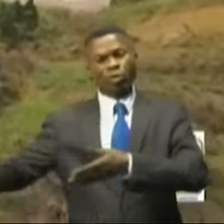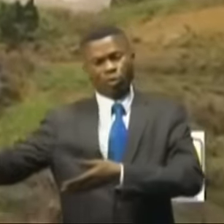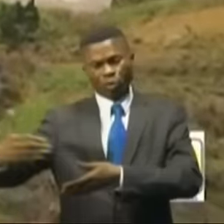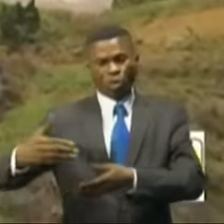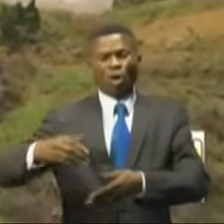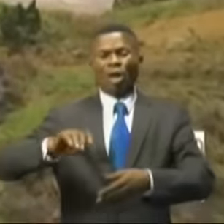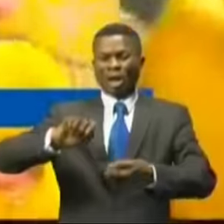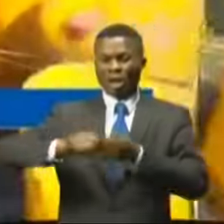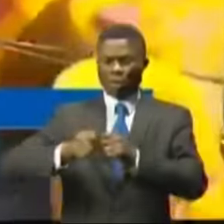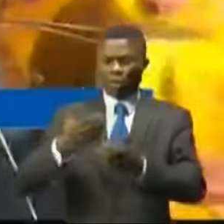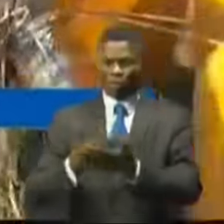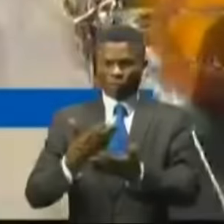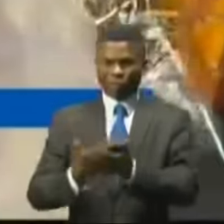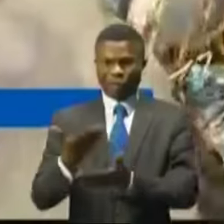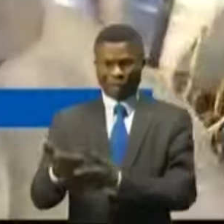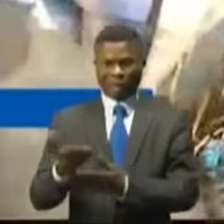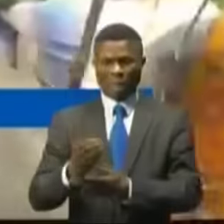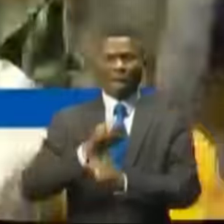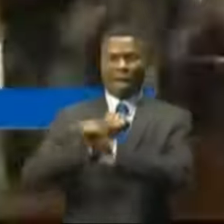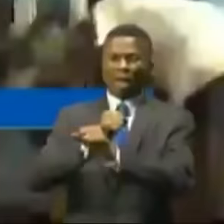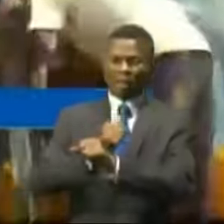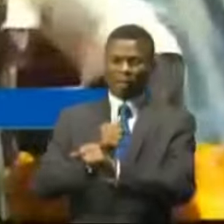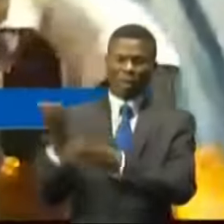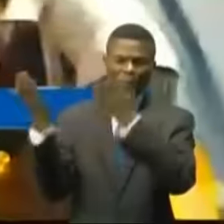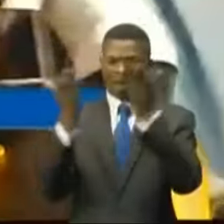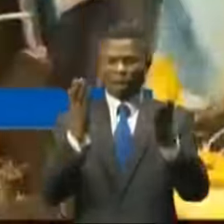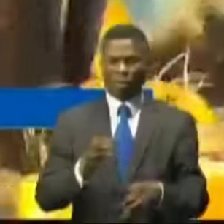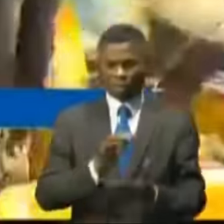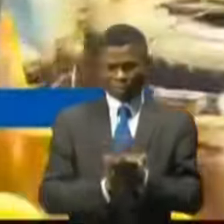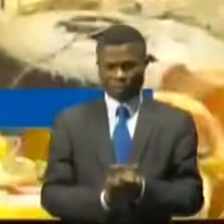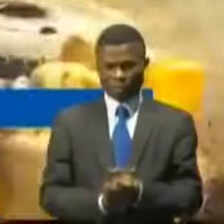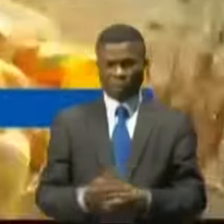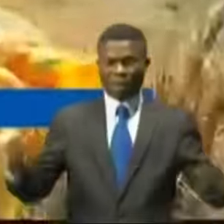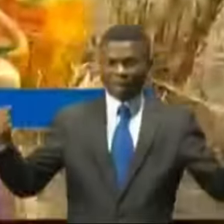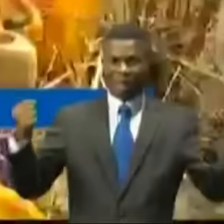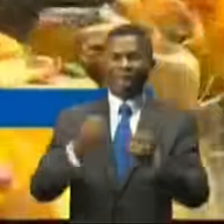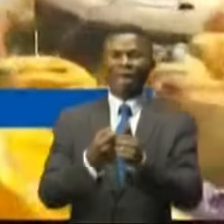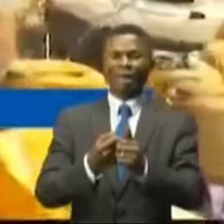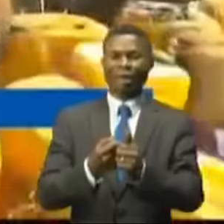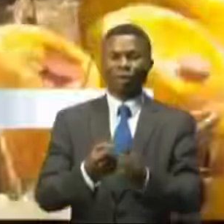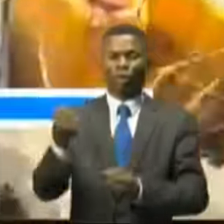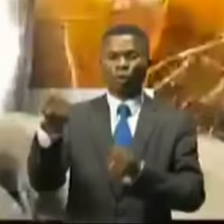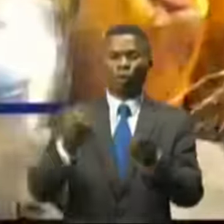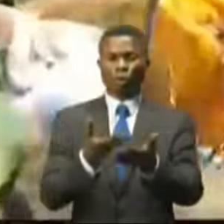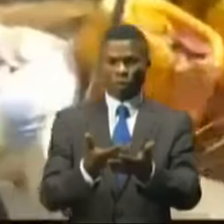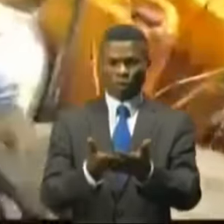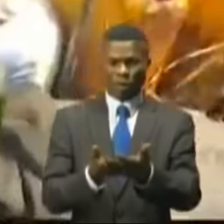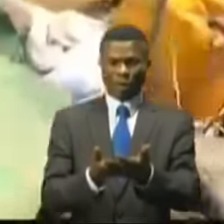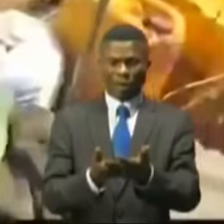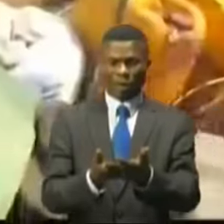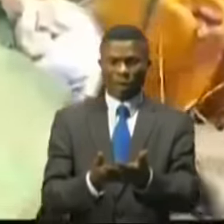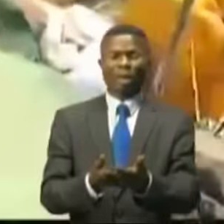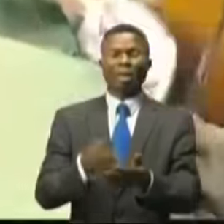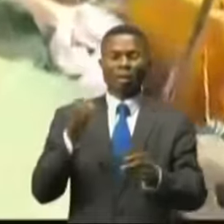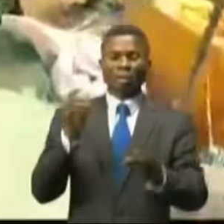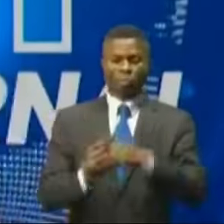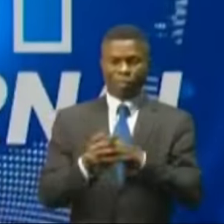tracée. Cela n'empêche le trafic. Un accident de circulation y a été